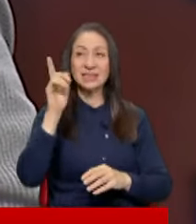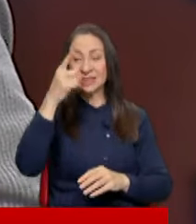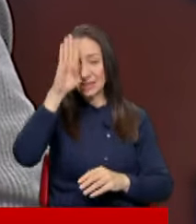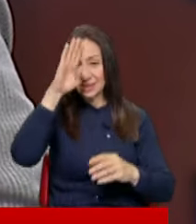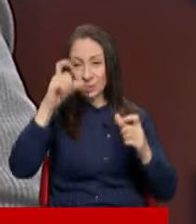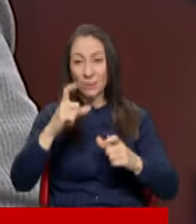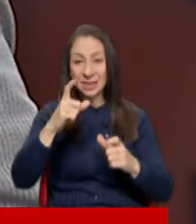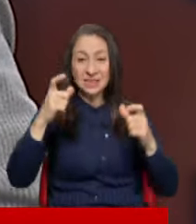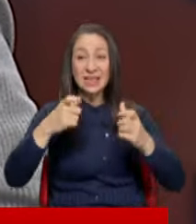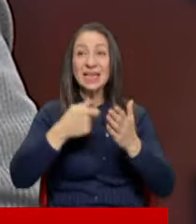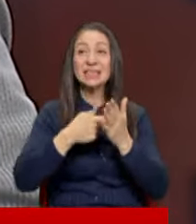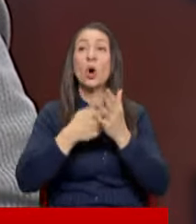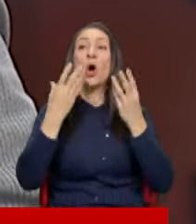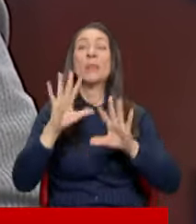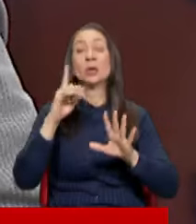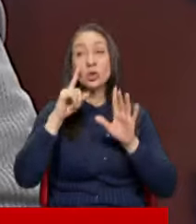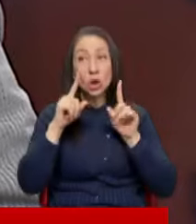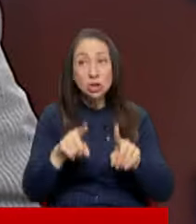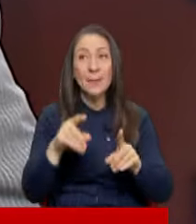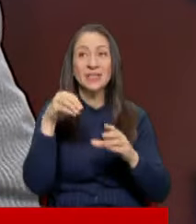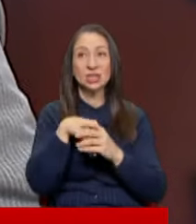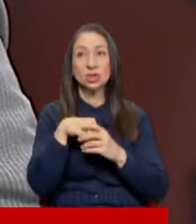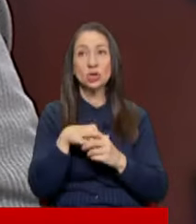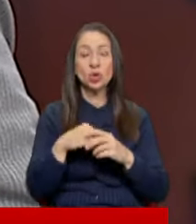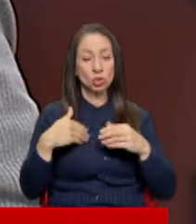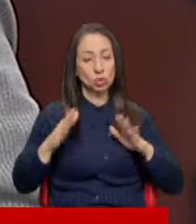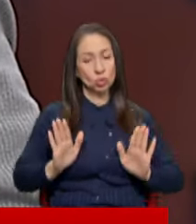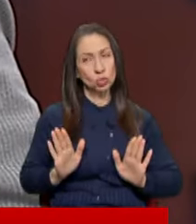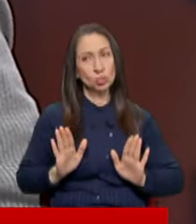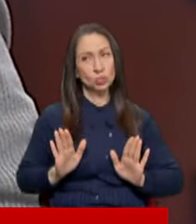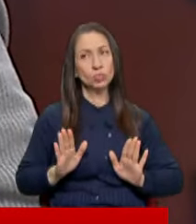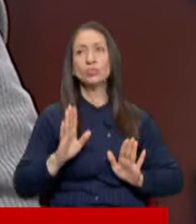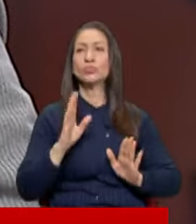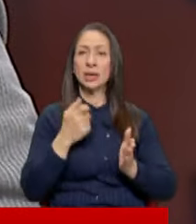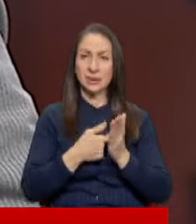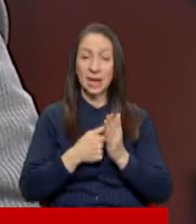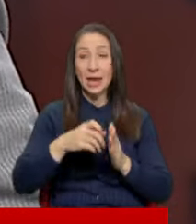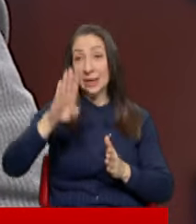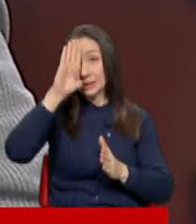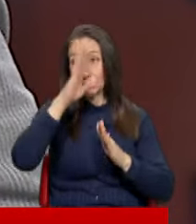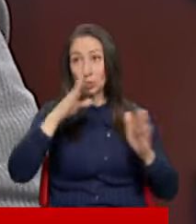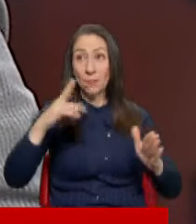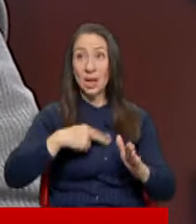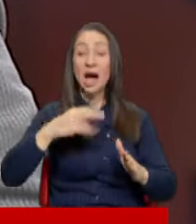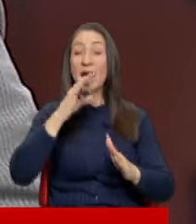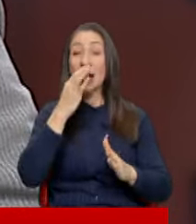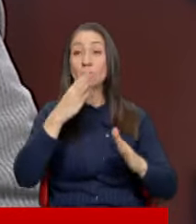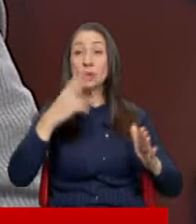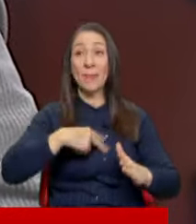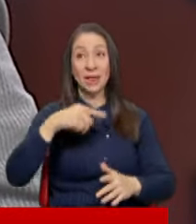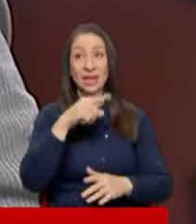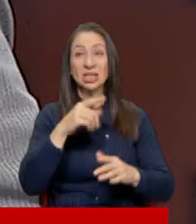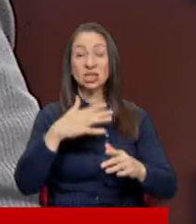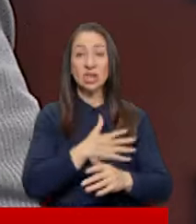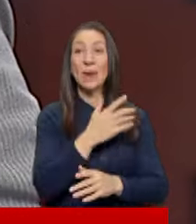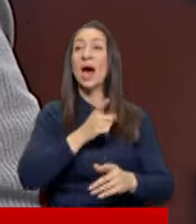İstanbul'da bir semt adı olmadığını göstermek adına durduğumuz yerde durmak adına İstanbul Büyükşehir ve Ankara büyükşehir'de